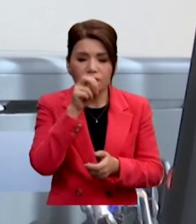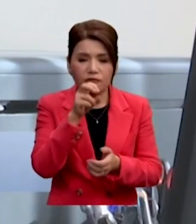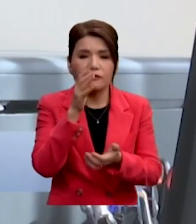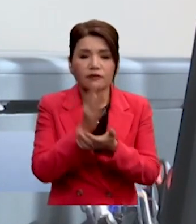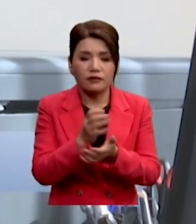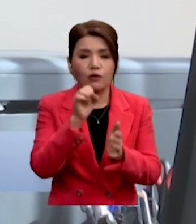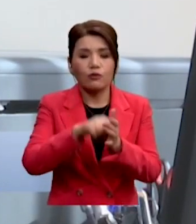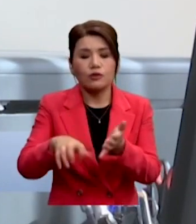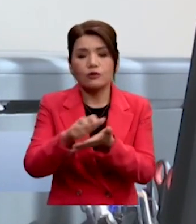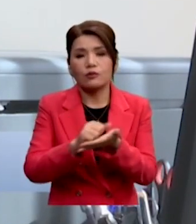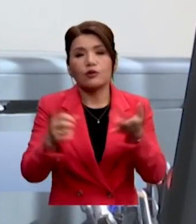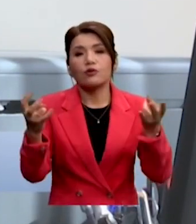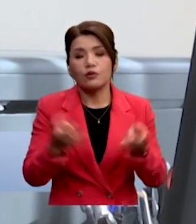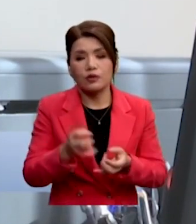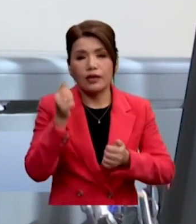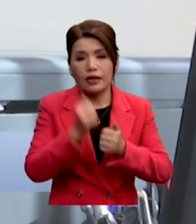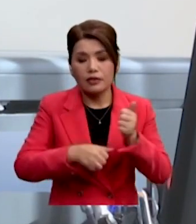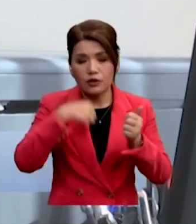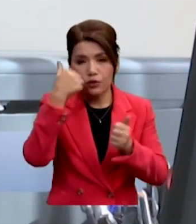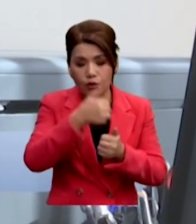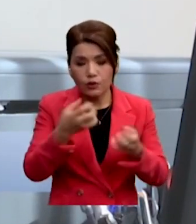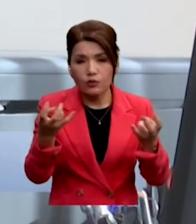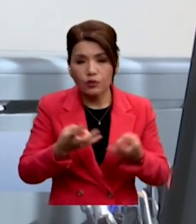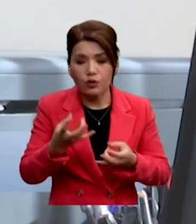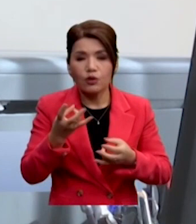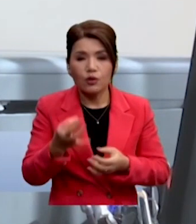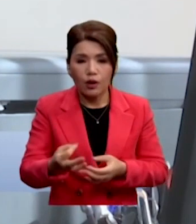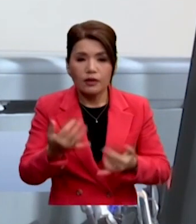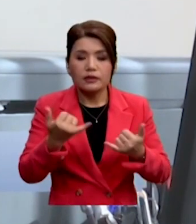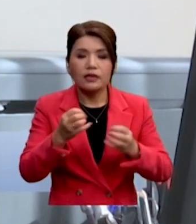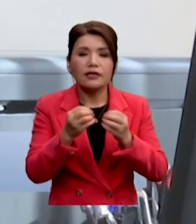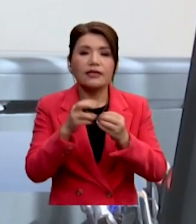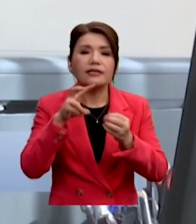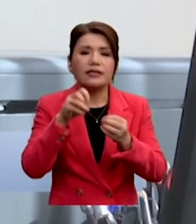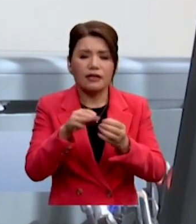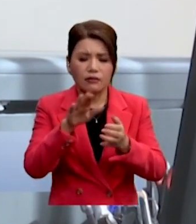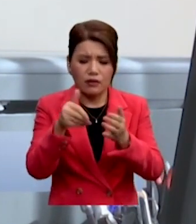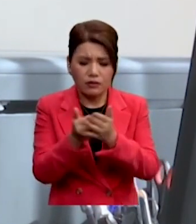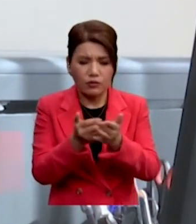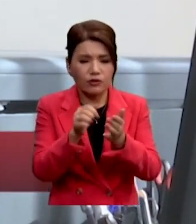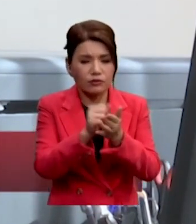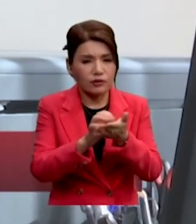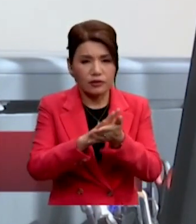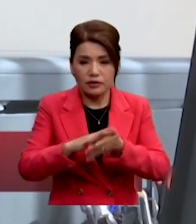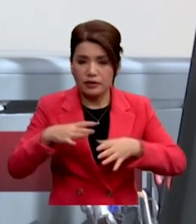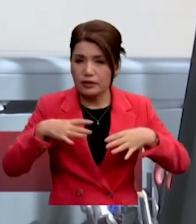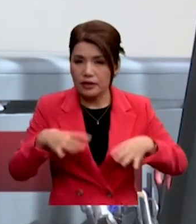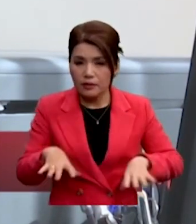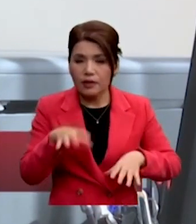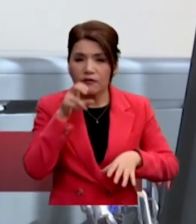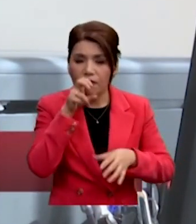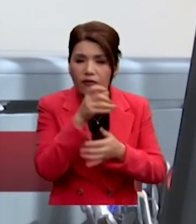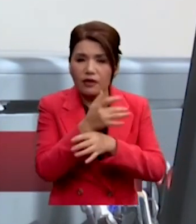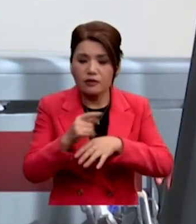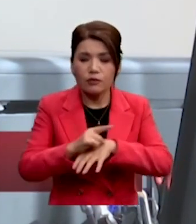келді. Жалпы мұндай шаралар жыл сайын атқарылуы тиіс. Бірақ менің білуімше 10 жылдан бері оған ешкім бас ауыртпаған секілді. Егеу құйрықтар